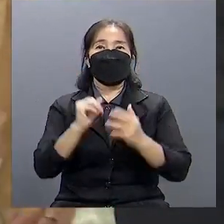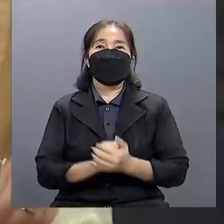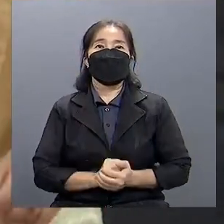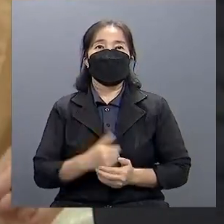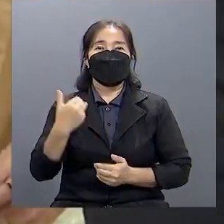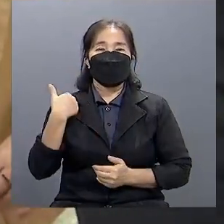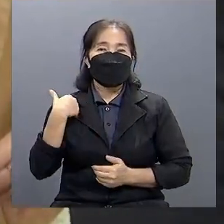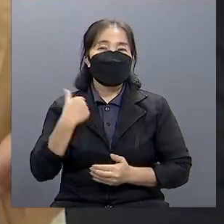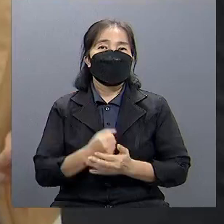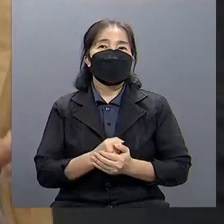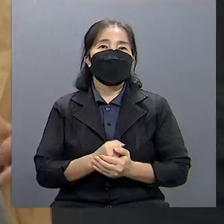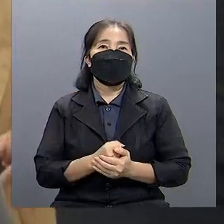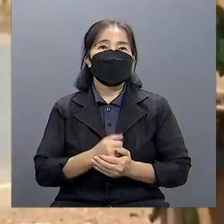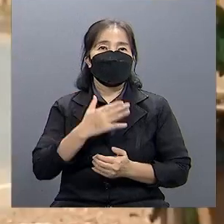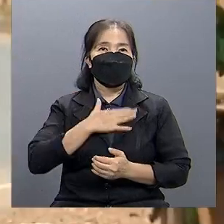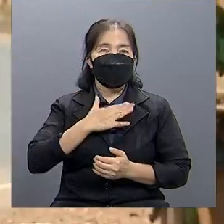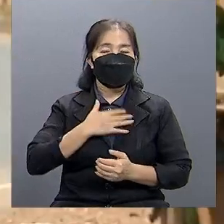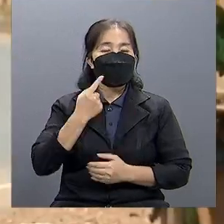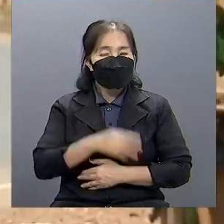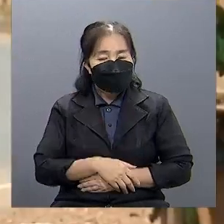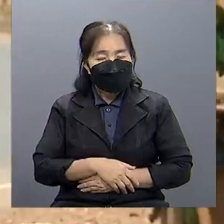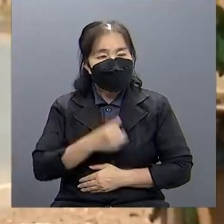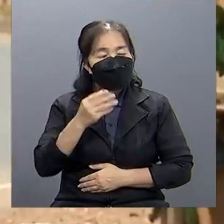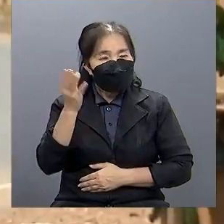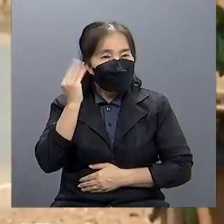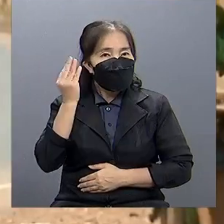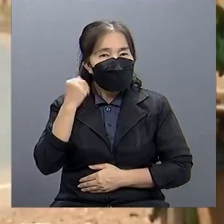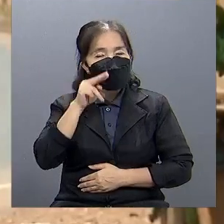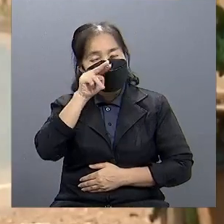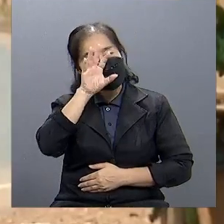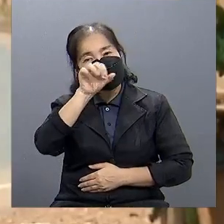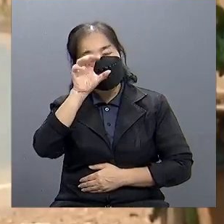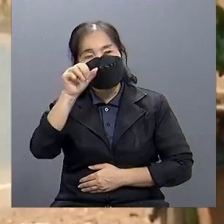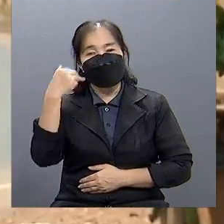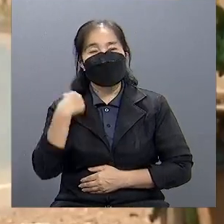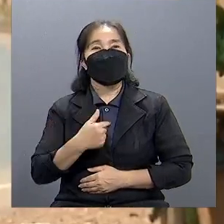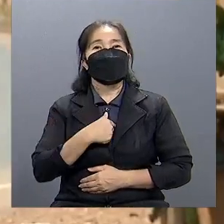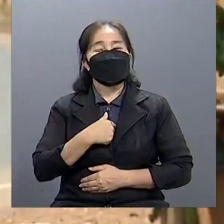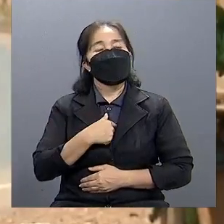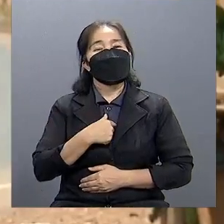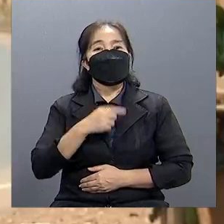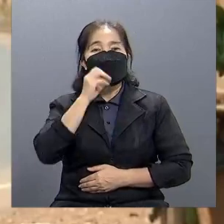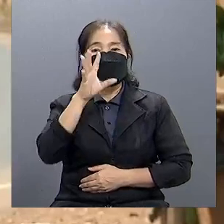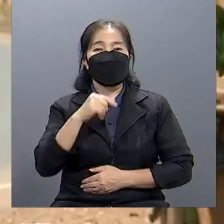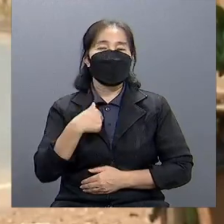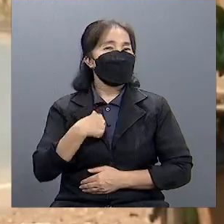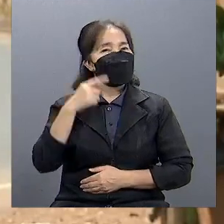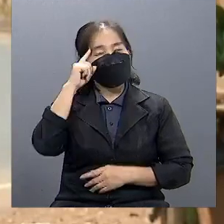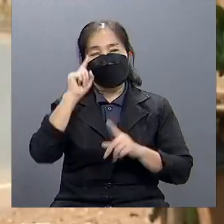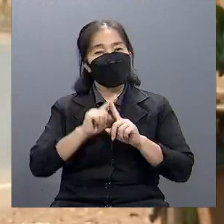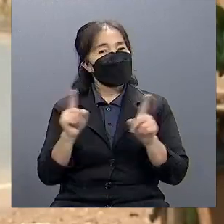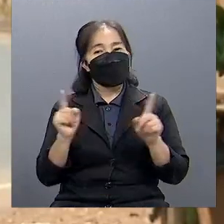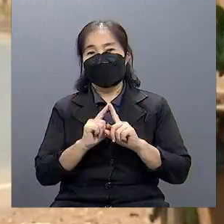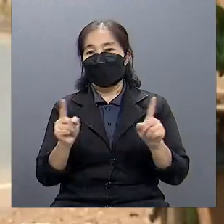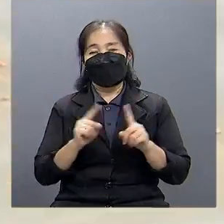จิตนะคะเข้าร่วมรับฟังคำพิพากษาร่วมสังเกตการด้วยซึ่งก็ให้ความเห็นนะคะว่าไม่เห็นด้วยในประเด็นเรื่อง DNA